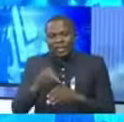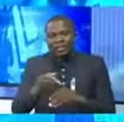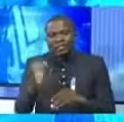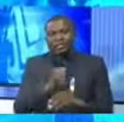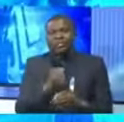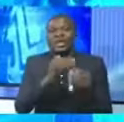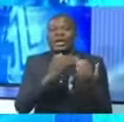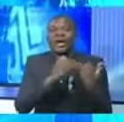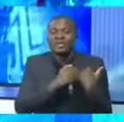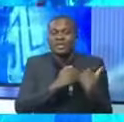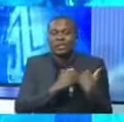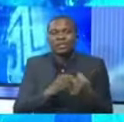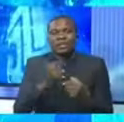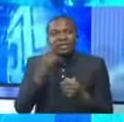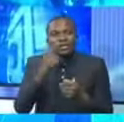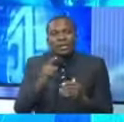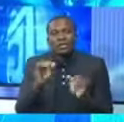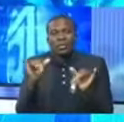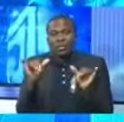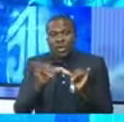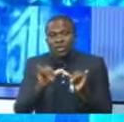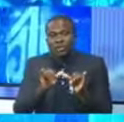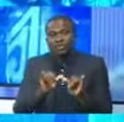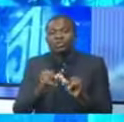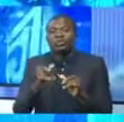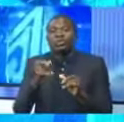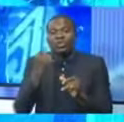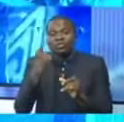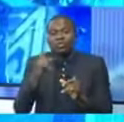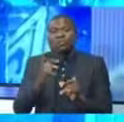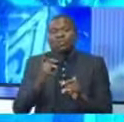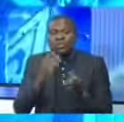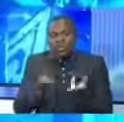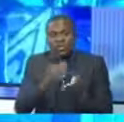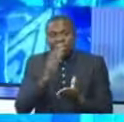charge. Ça, c'est pour les mesures, pour les sujets qui sont chez nous. Mais lorsqu'un sujet